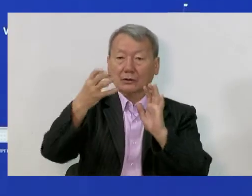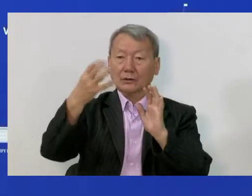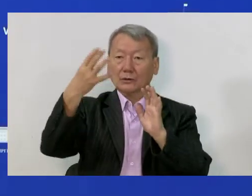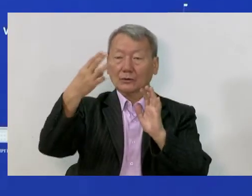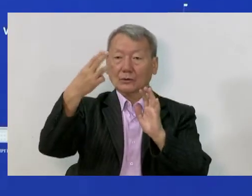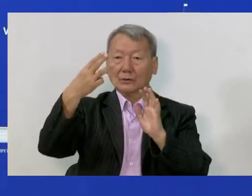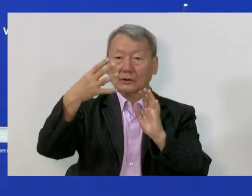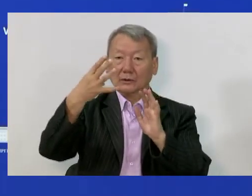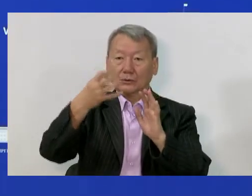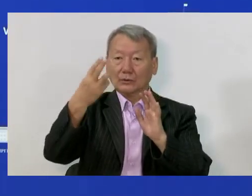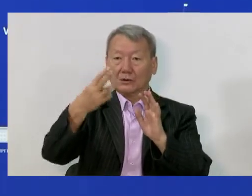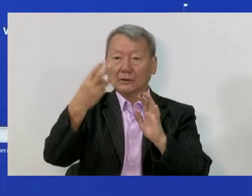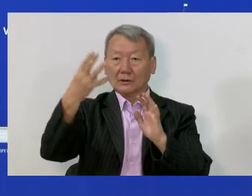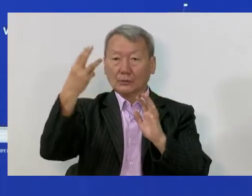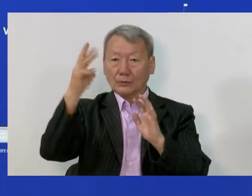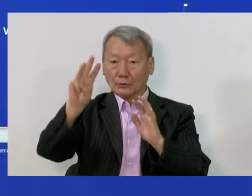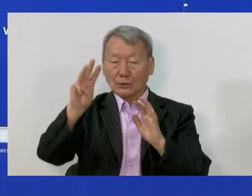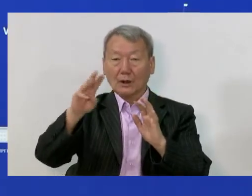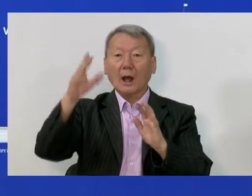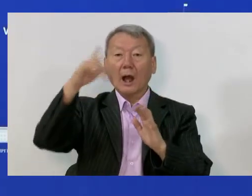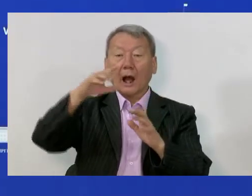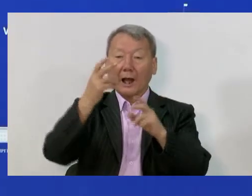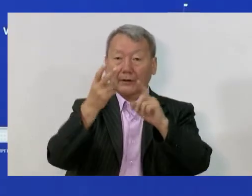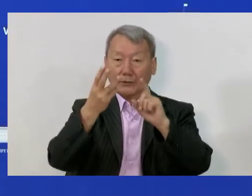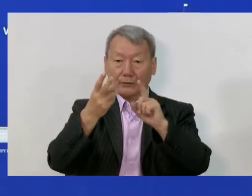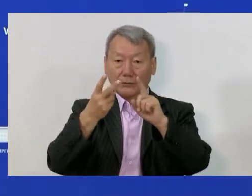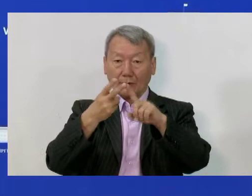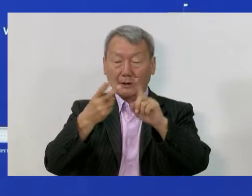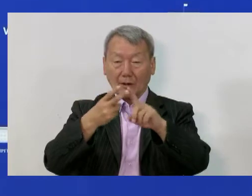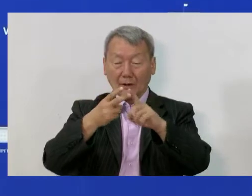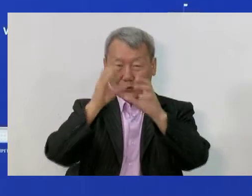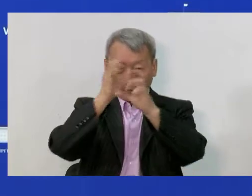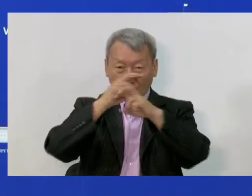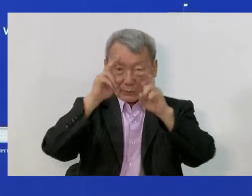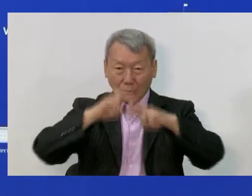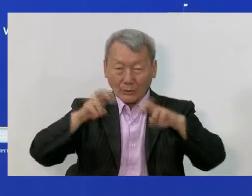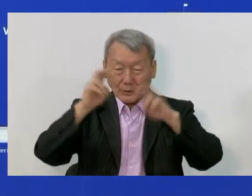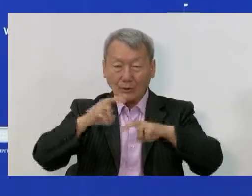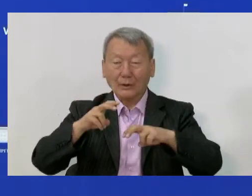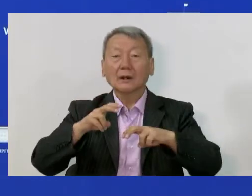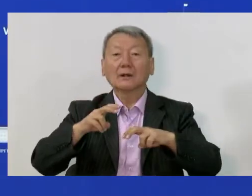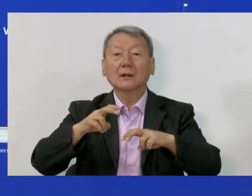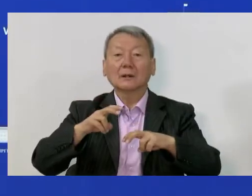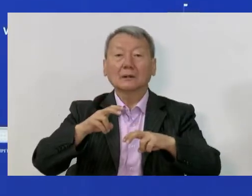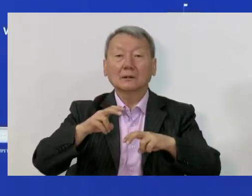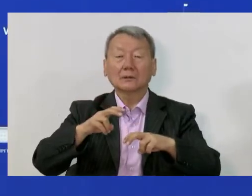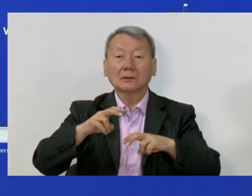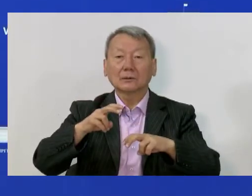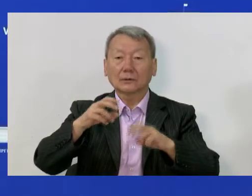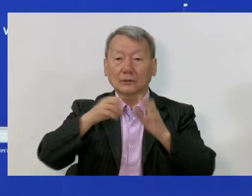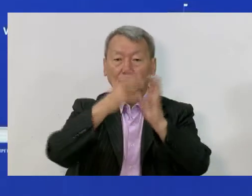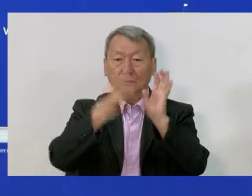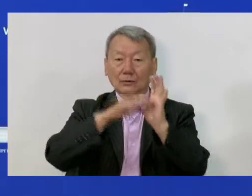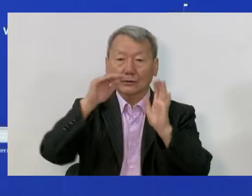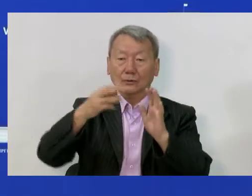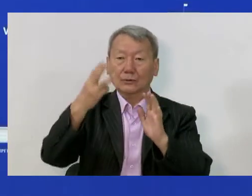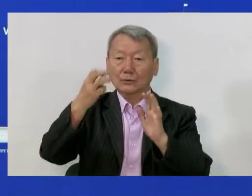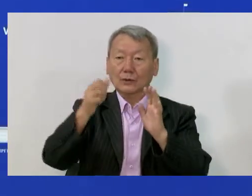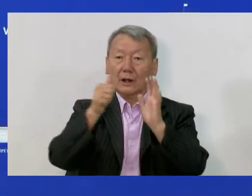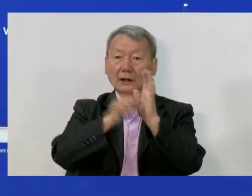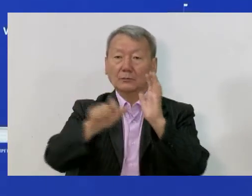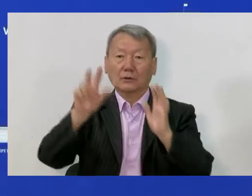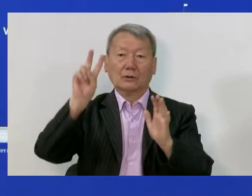түзді, әлеме күлінекалық эпидемиологиялық тастықталған ұшырлардың жалпысаны 19 360